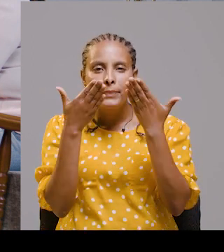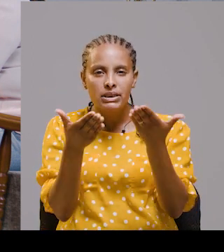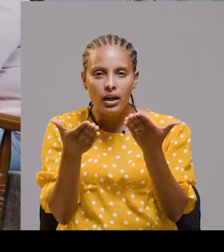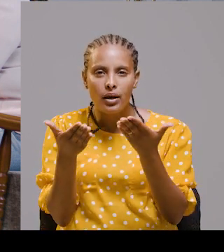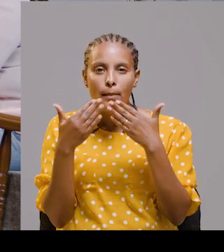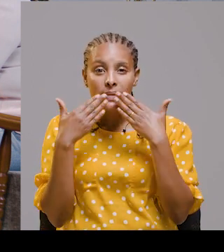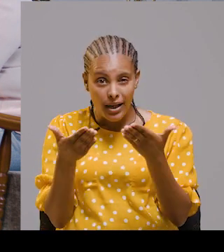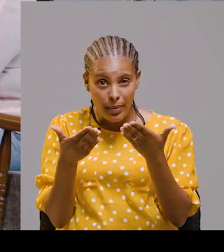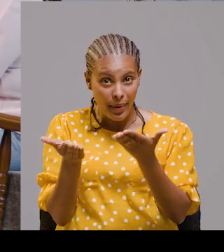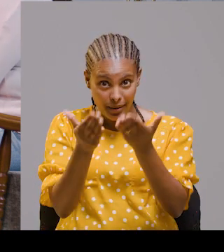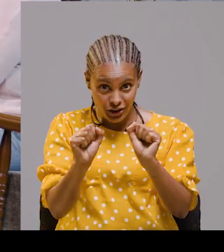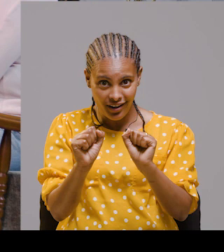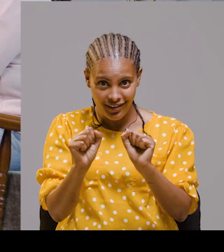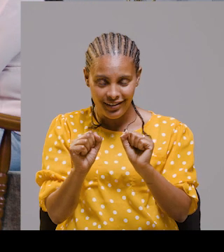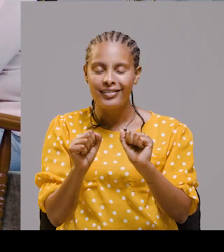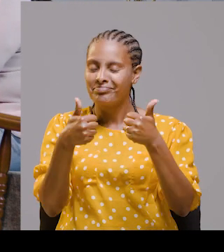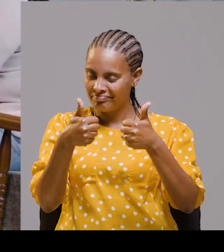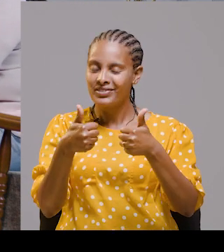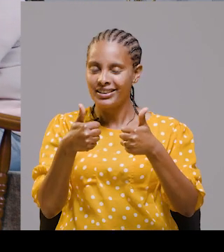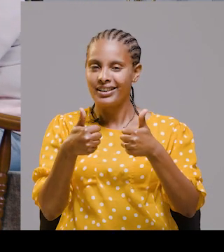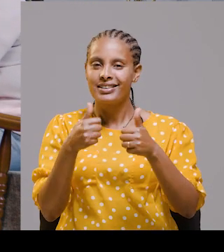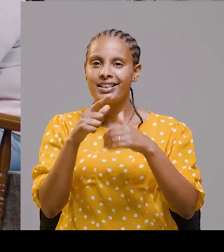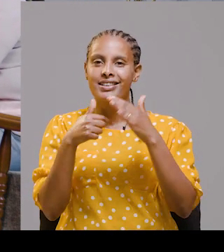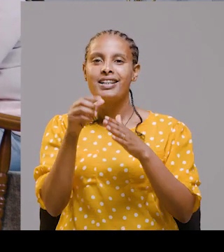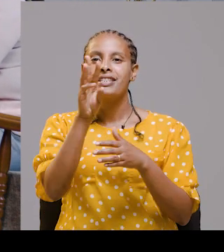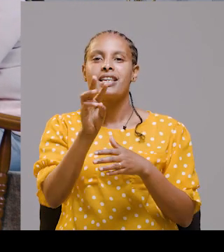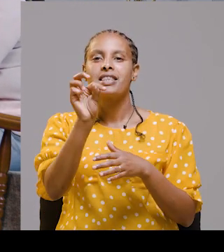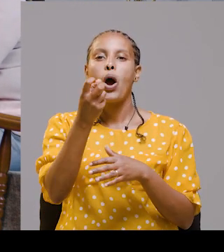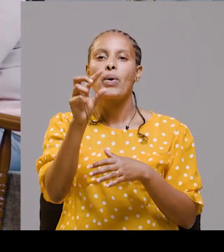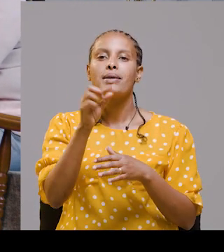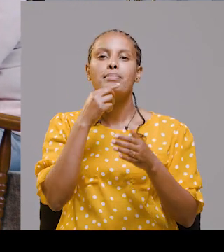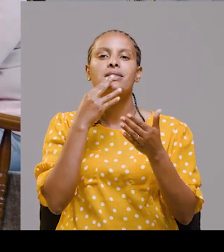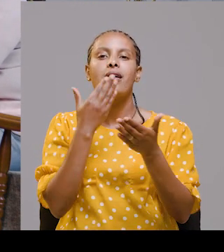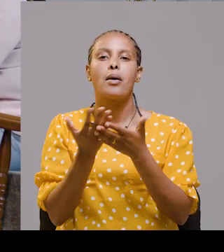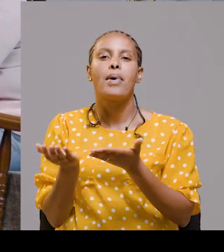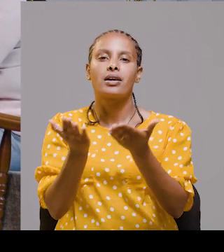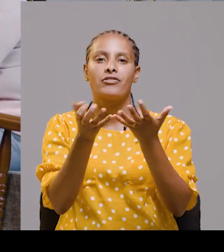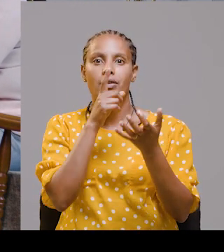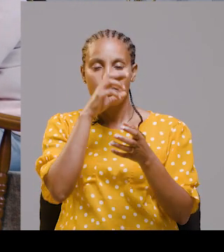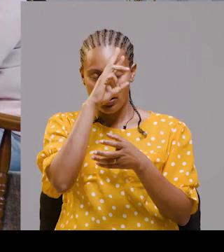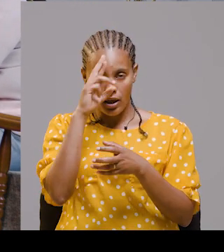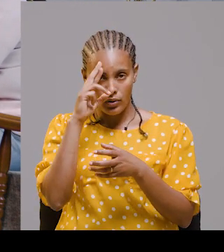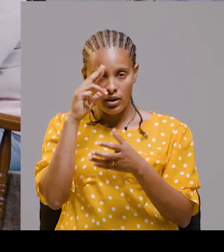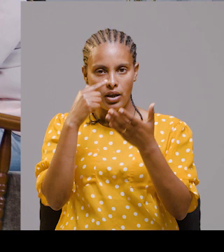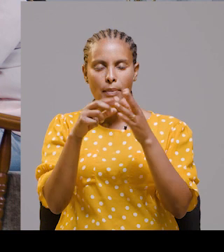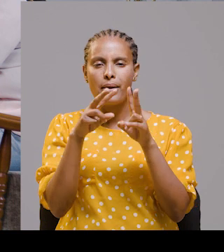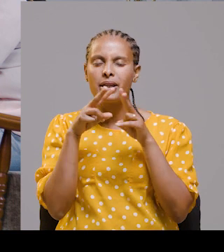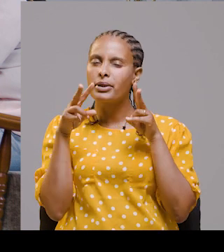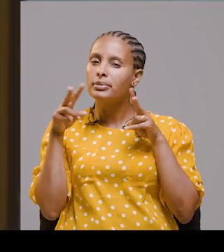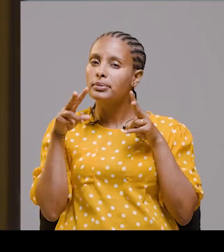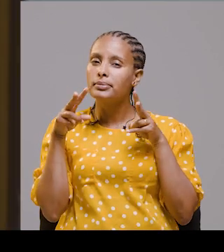ምስጋና ማቅረብ ይቻላል። ስለዚህ ለሴታዊትም በጣም ምስጋና ማቅረብ እንፈልጋለን። ምክንያቱም ይሄ በጣም